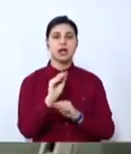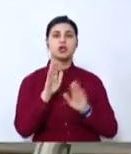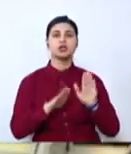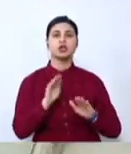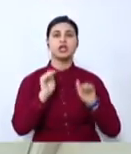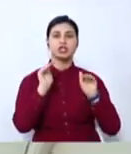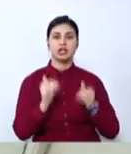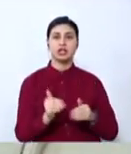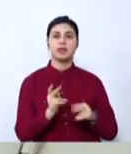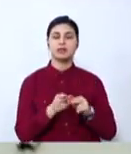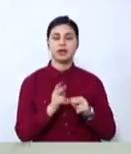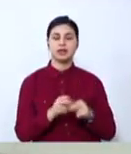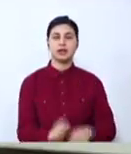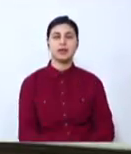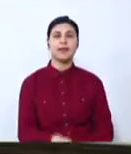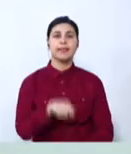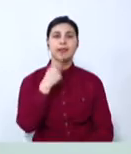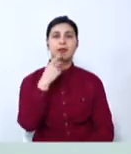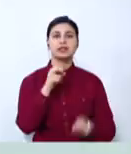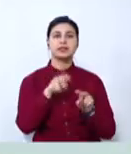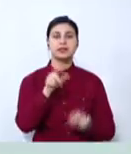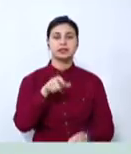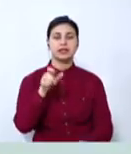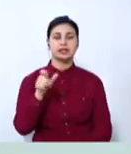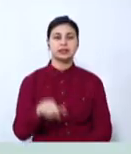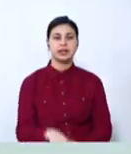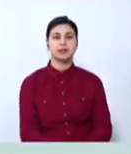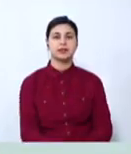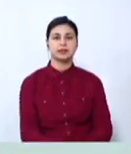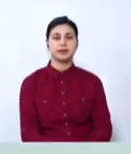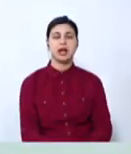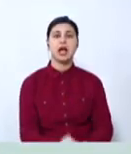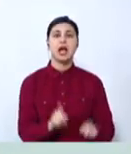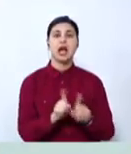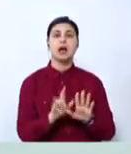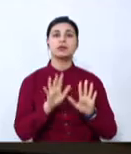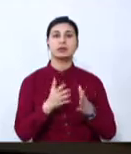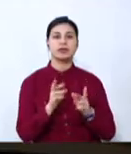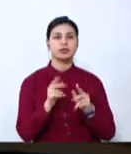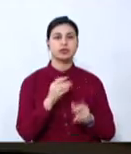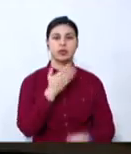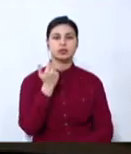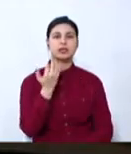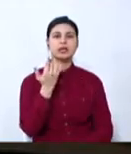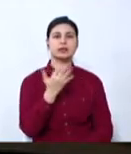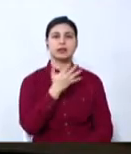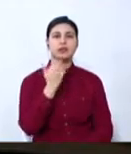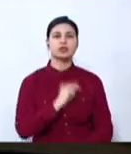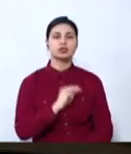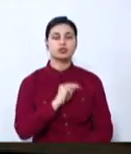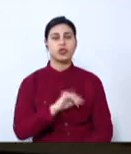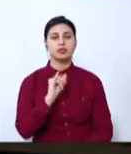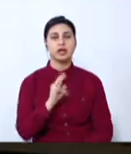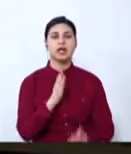კლების პროცესი ფერხდება, აღნიშნავენ სპეციალისტები. Ამ შემთხვევაში არ აქვს მნიშვნელობა რამდენად ბევრს მუშაობთ